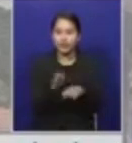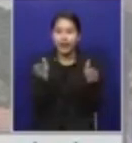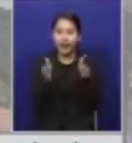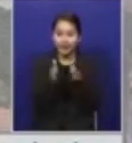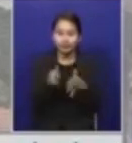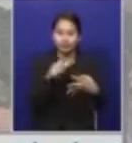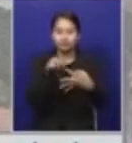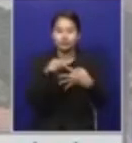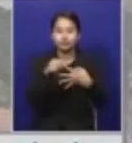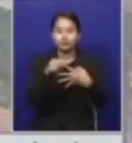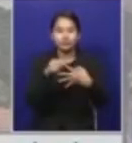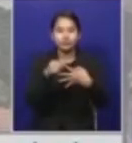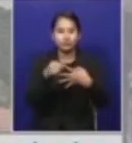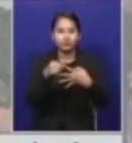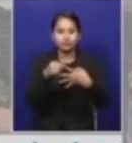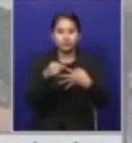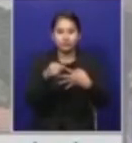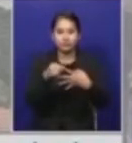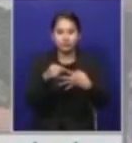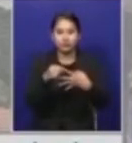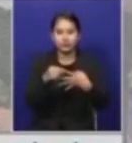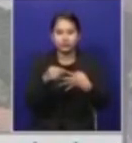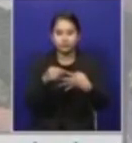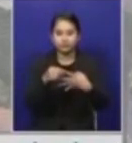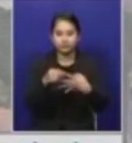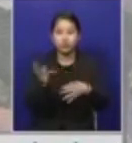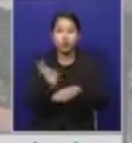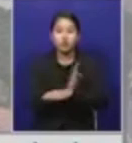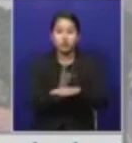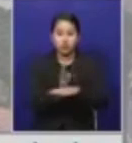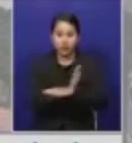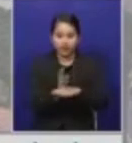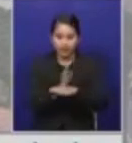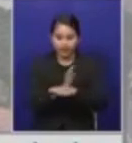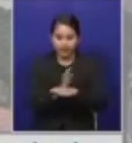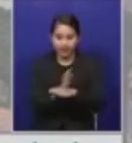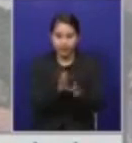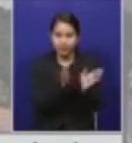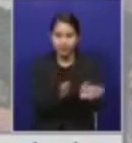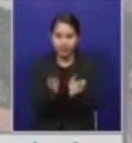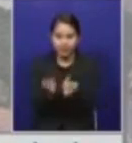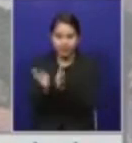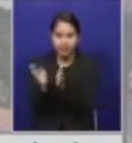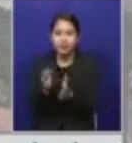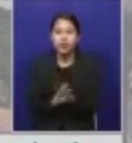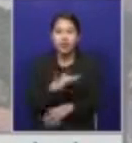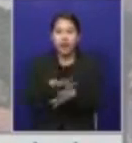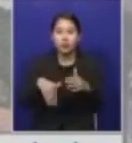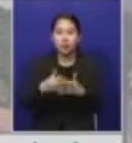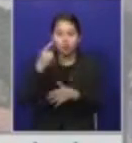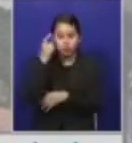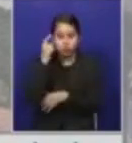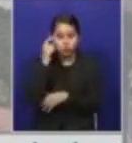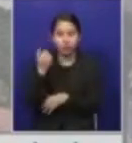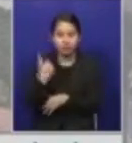สายที่1นะครับเป็นการเติมออกซิเจนให้ SME นะครับหรือสภาพคล่องนะครับอย่างที่เรารู้กันอยู่แล้วว่าเ